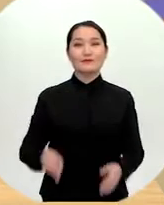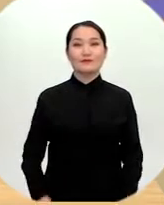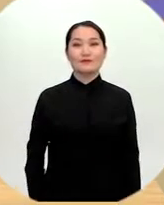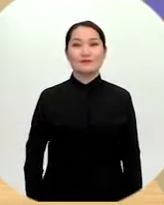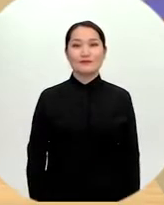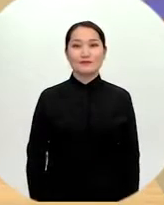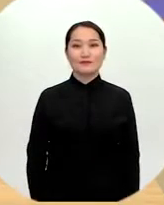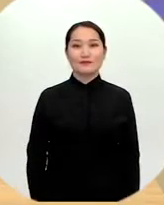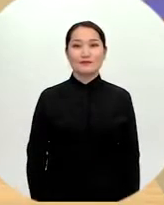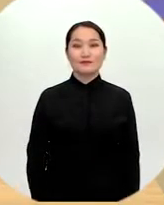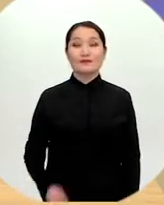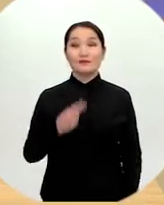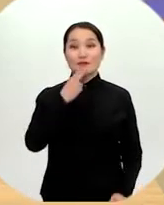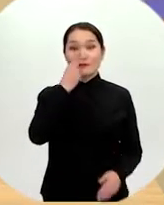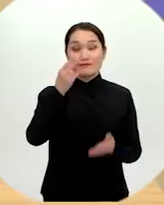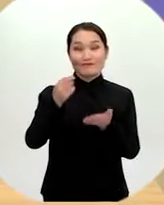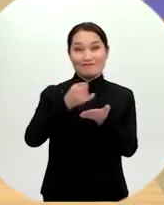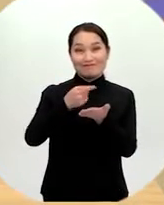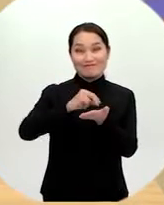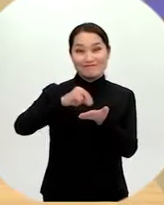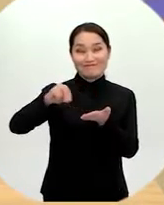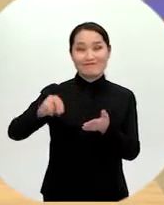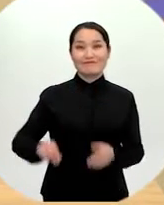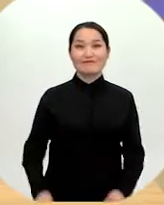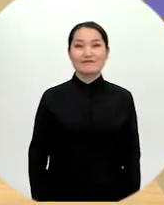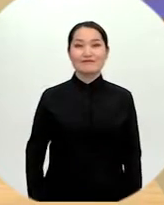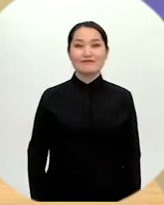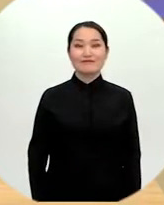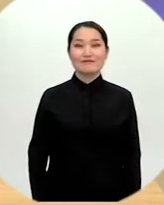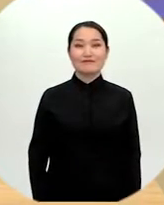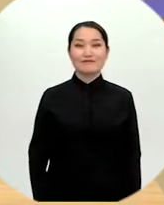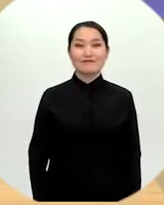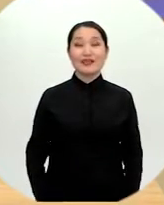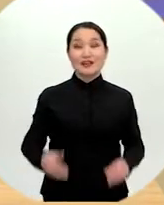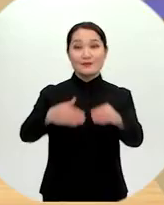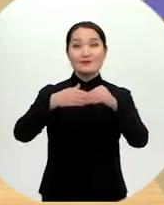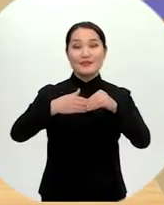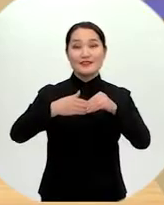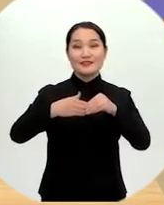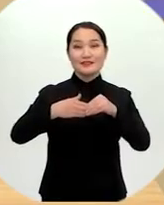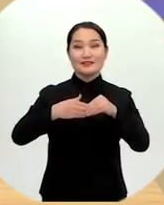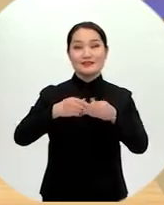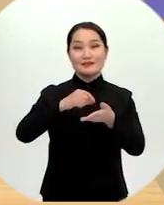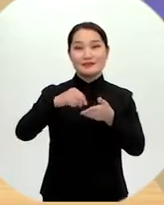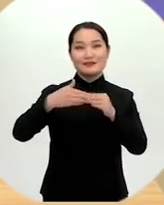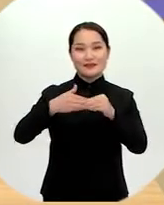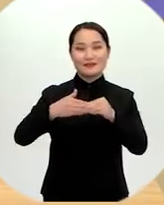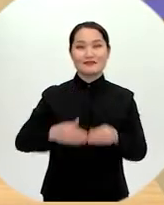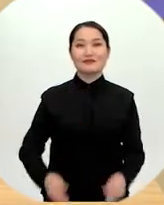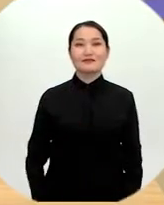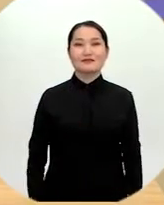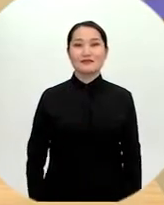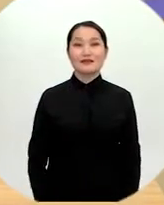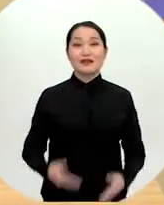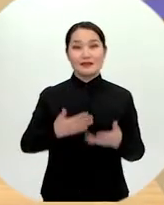цаву, за пламастер орж байгаа. За тэгээд бичгийн цаас гэсэн. За ийм одоо